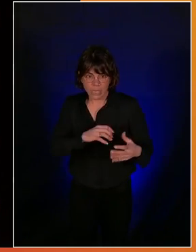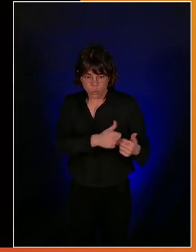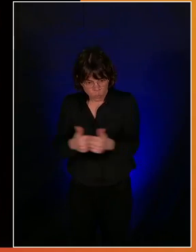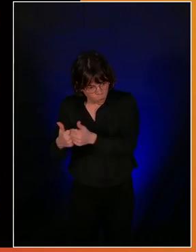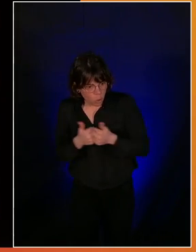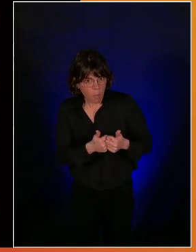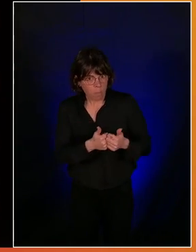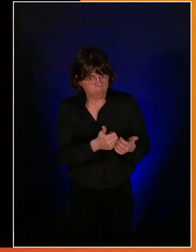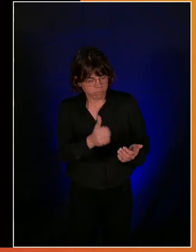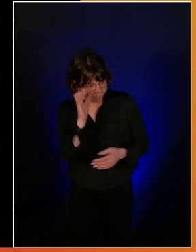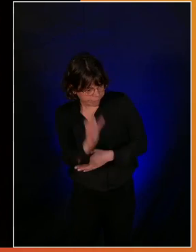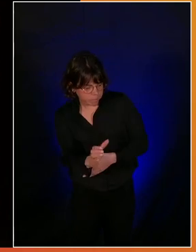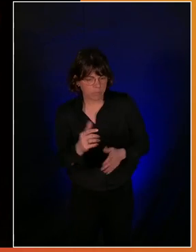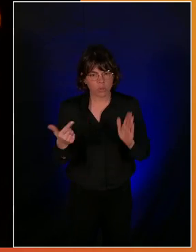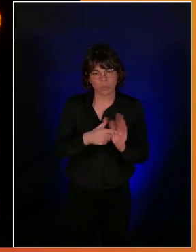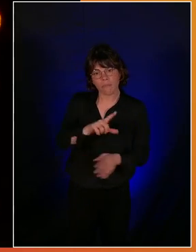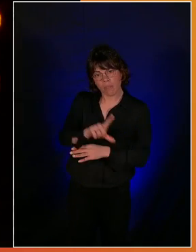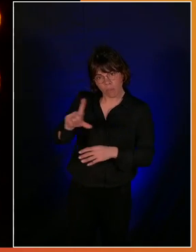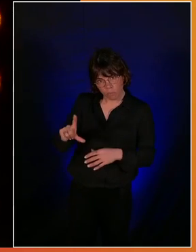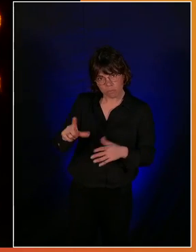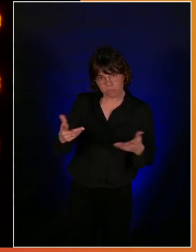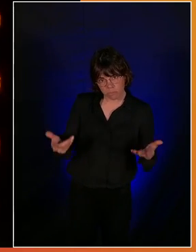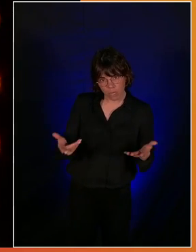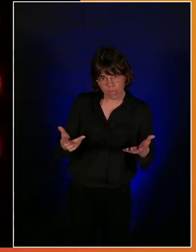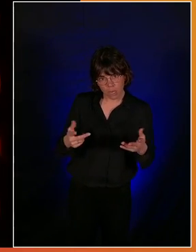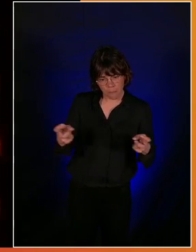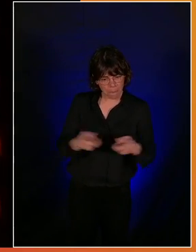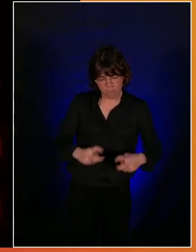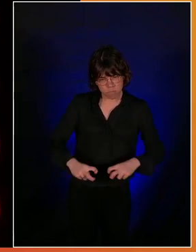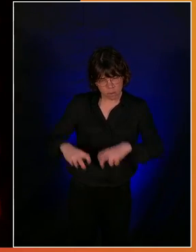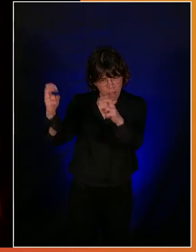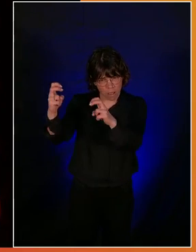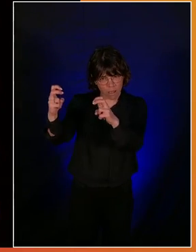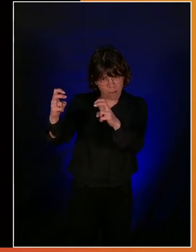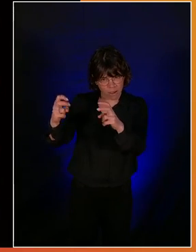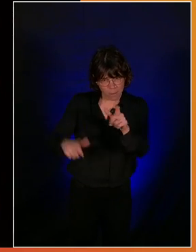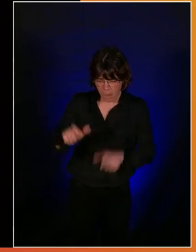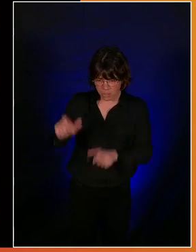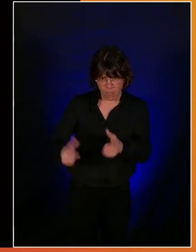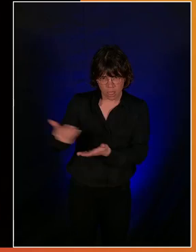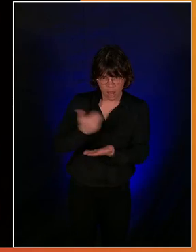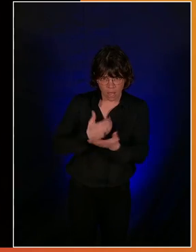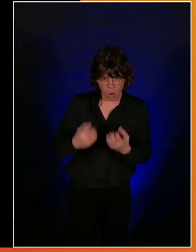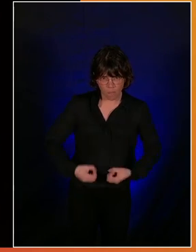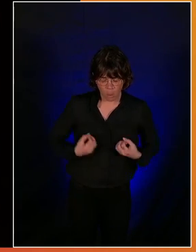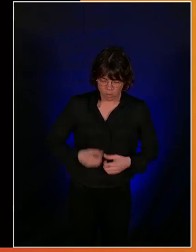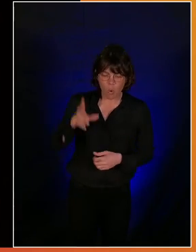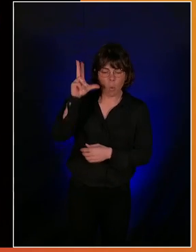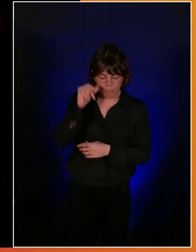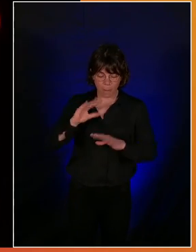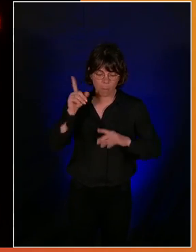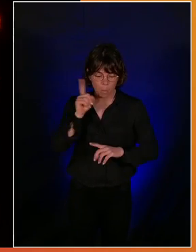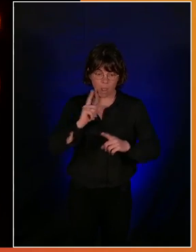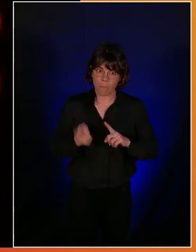eux en 2022 alors que l'inflation s'envolait les ouvrières avaient compris l'enjeu de la négociation et